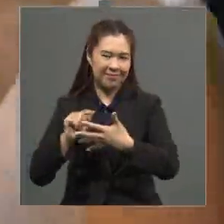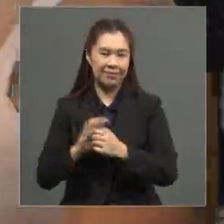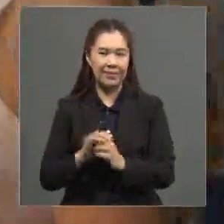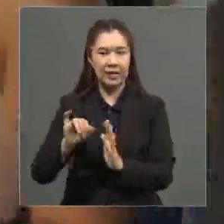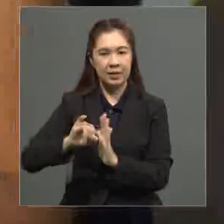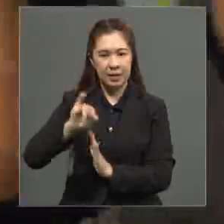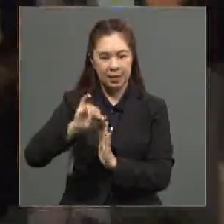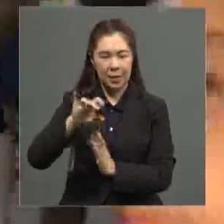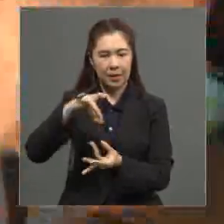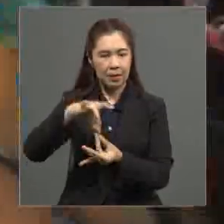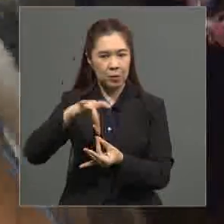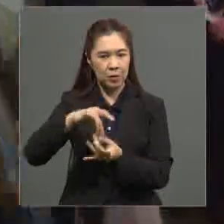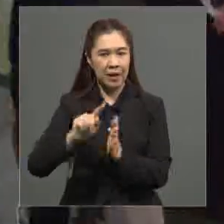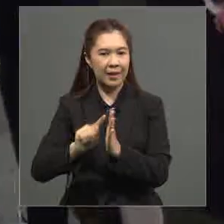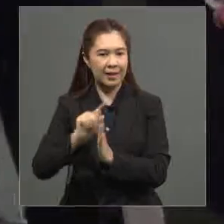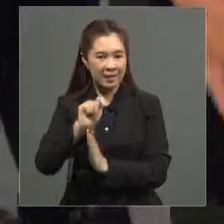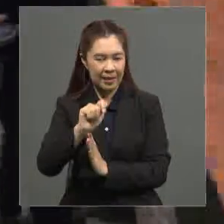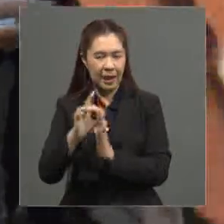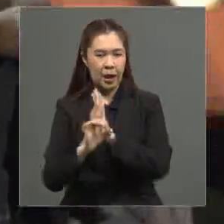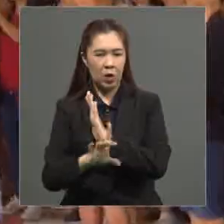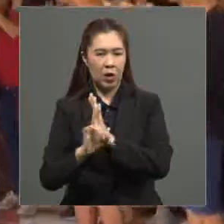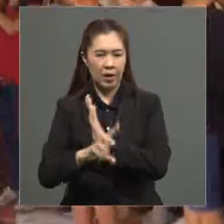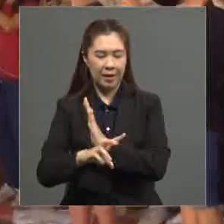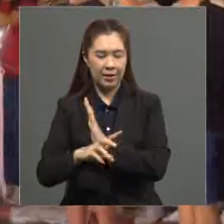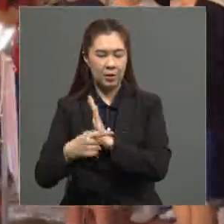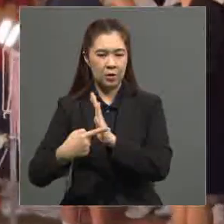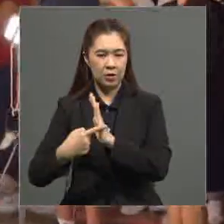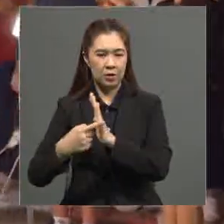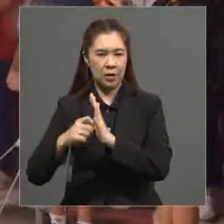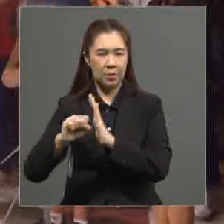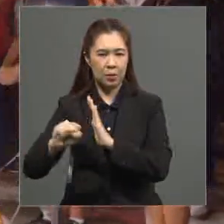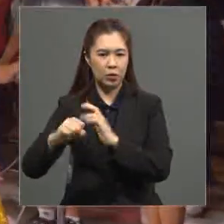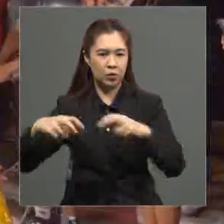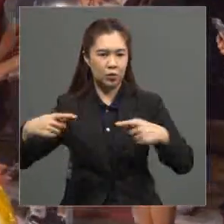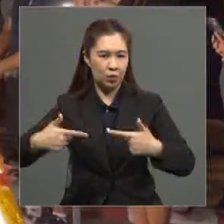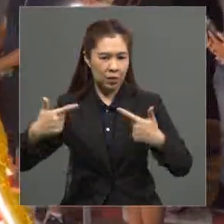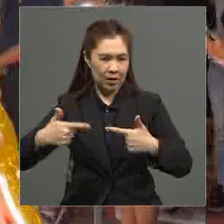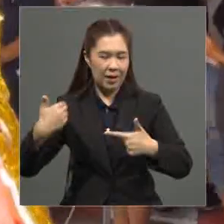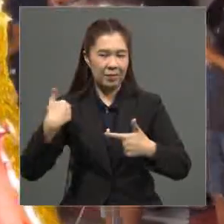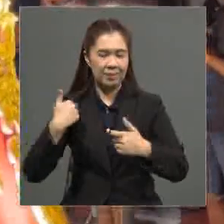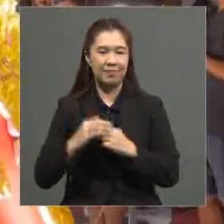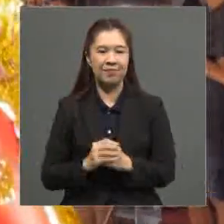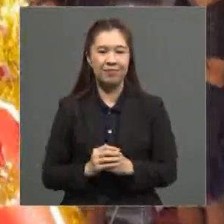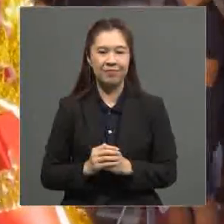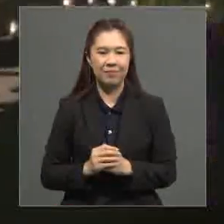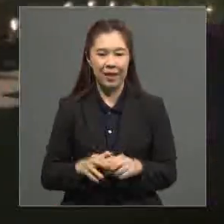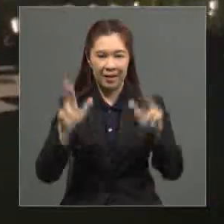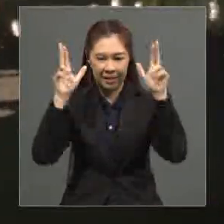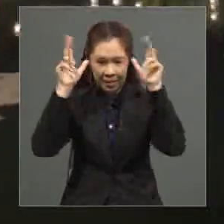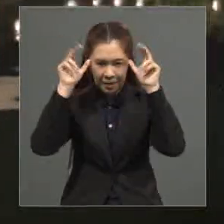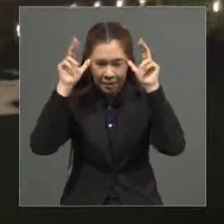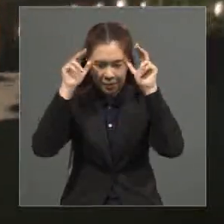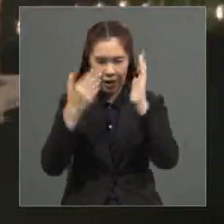เชียงใหม่สุโขทัยตากร้อยเอ็ดและสมุทรสงครามรวมถึงเมืองหน้าเที่ยวอีก 8เมืองคือลำปาง